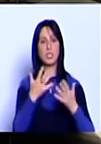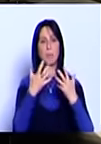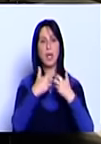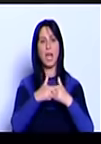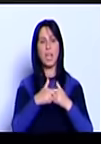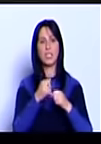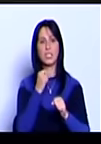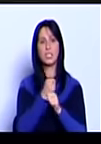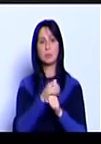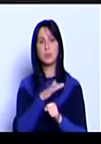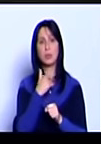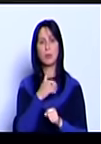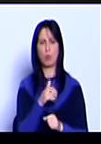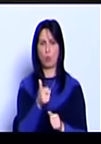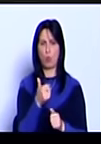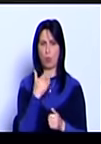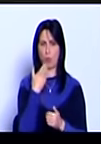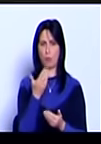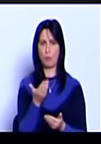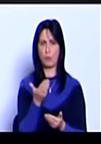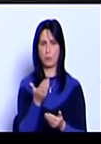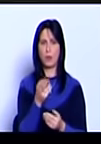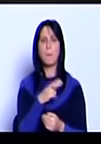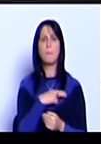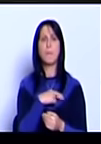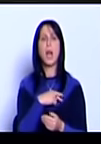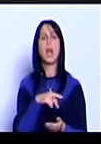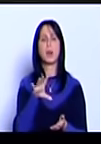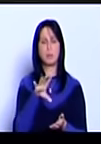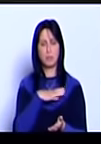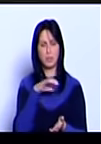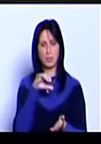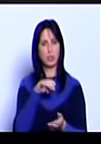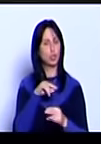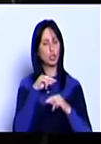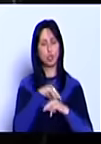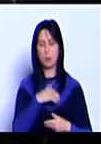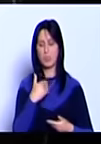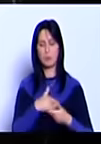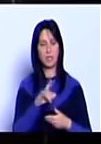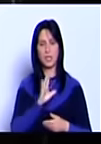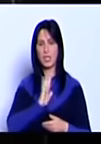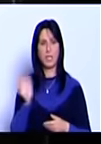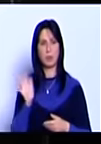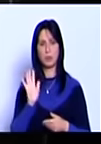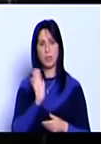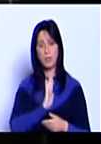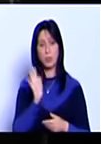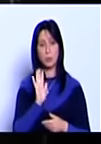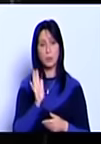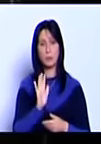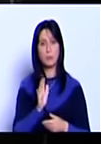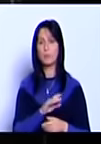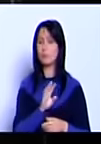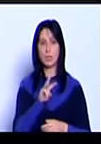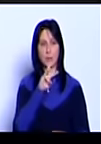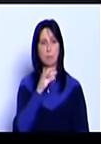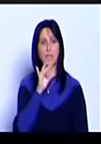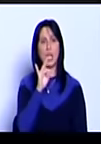საკითხი. როგორ გეკადრებათ? პარლამენტში დამდგარა? არა, შრომის ინსპექტირების შემოღების შესახებ პარლამენტს არ უშენებს.